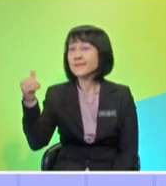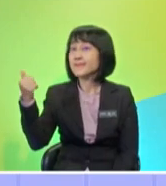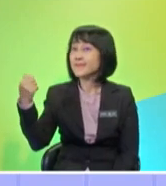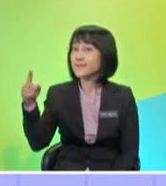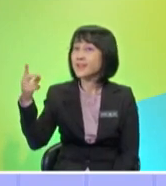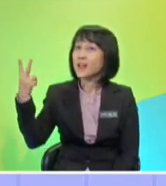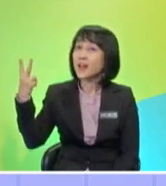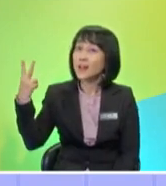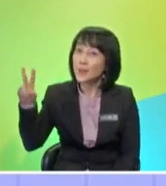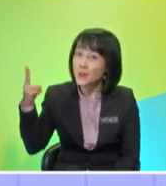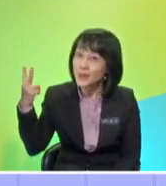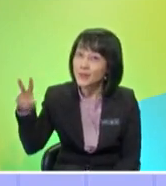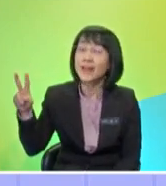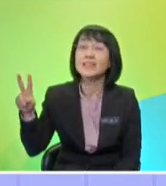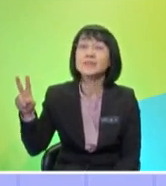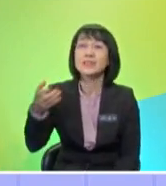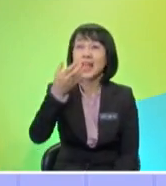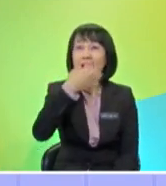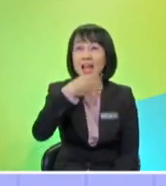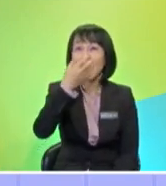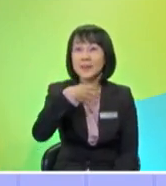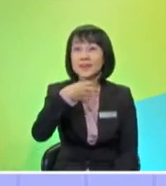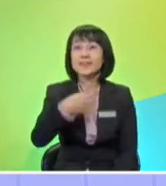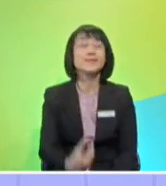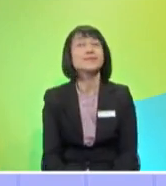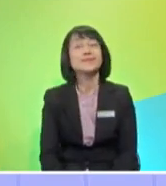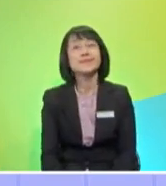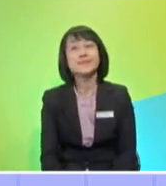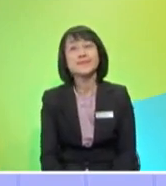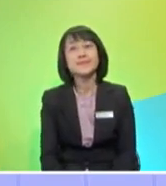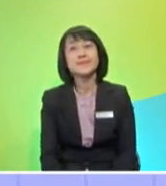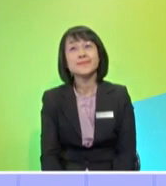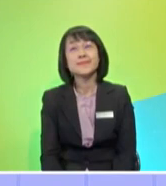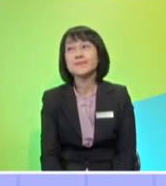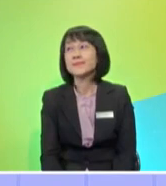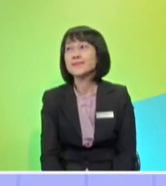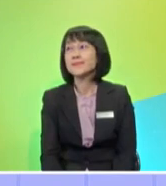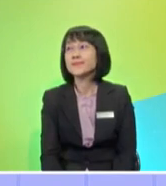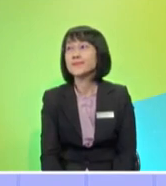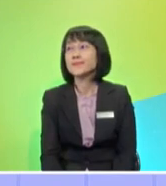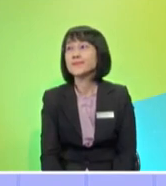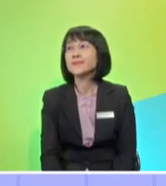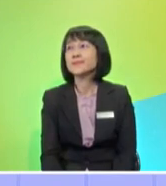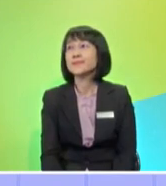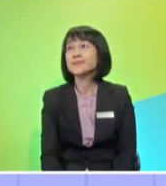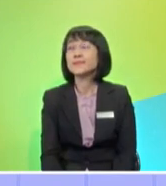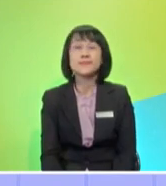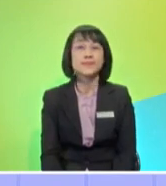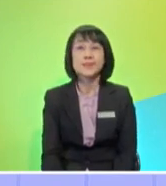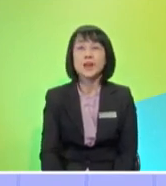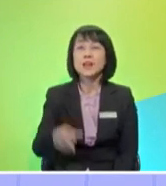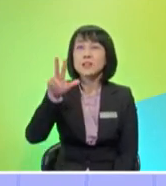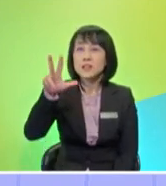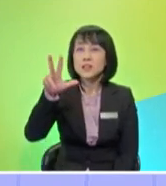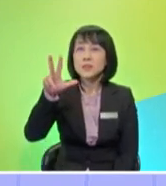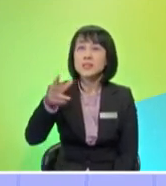1 2 3 4 5 6 7 8 9 10 11 12 biji apple ya, murid-murid. Baik. Yang 3 biji apple ni